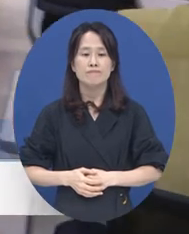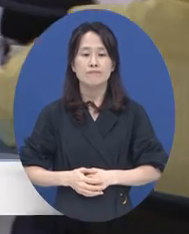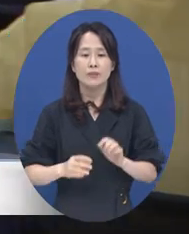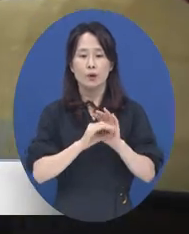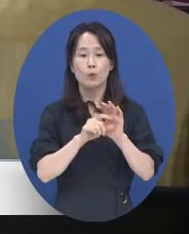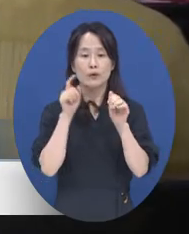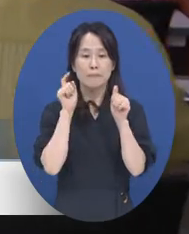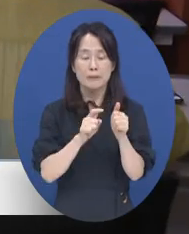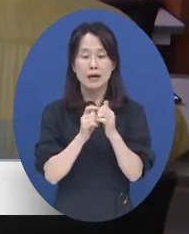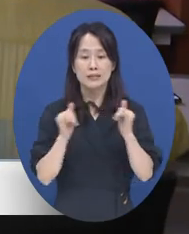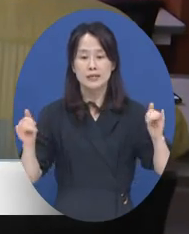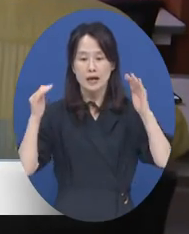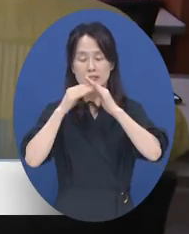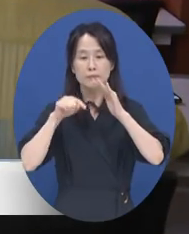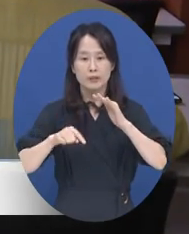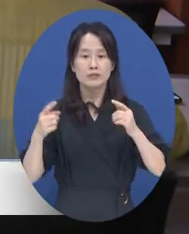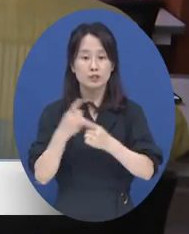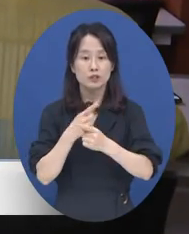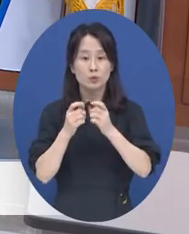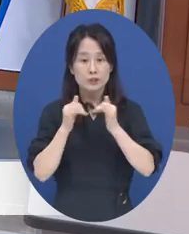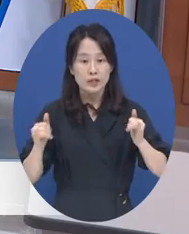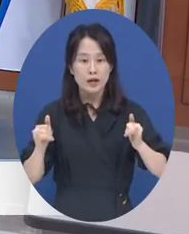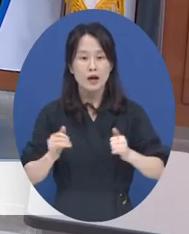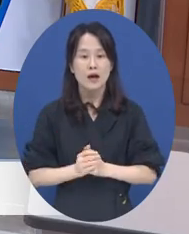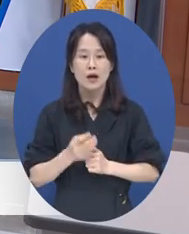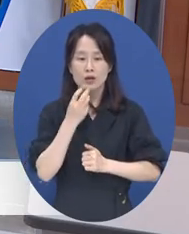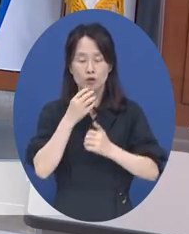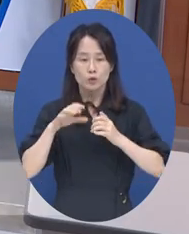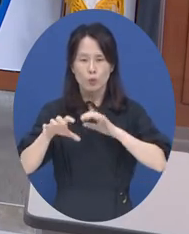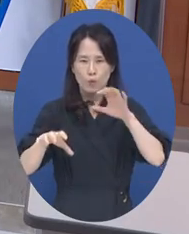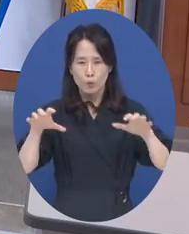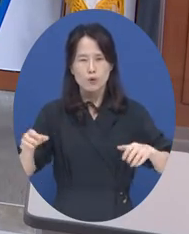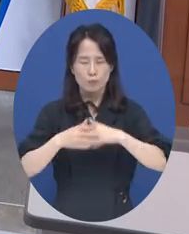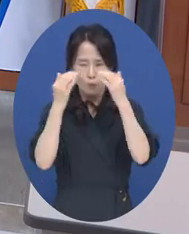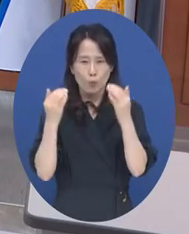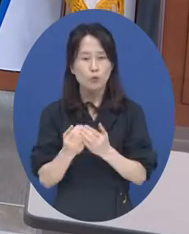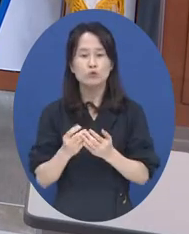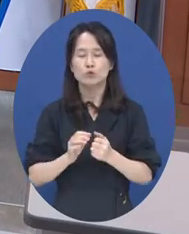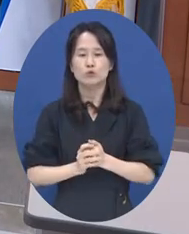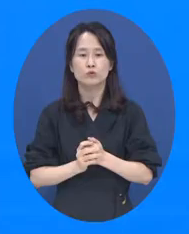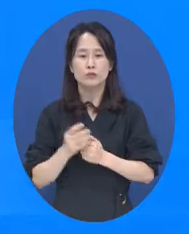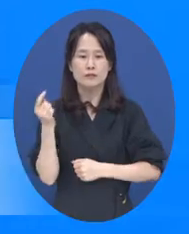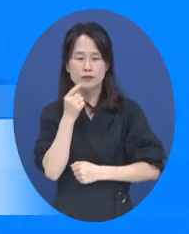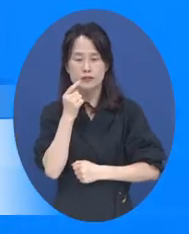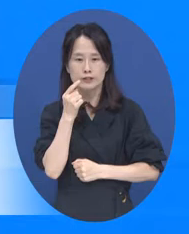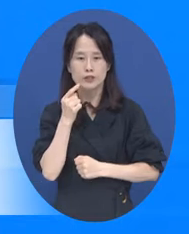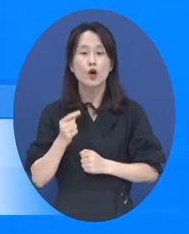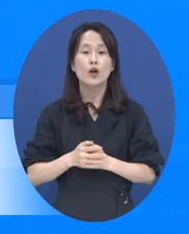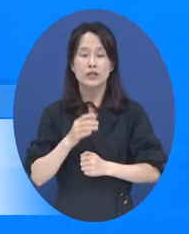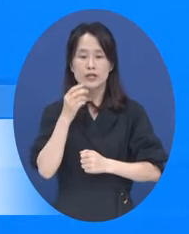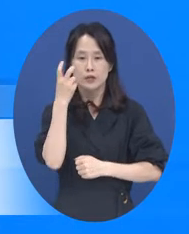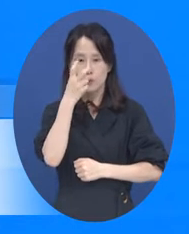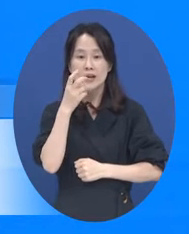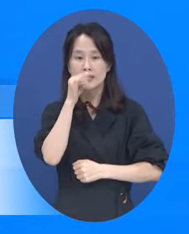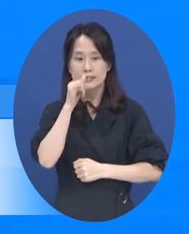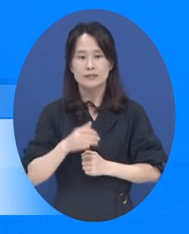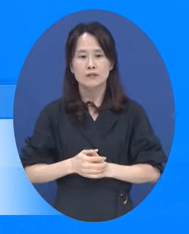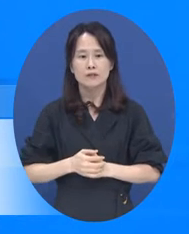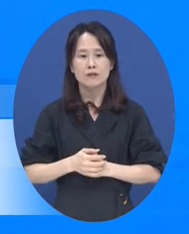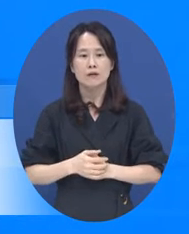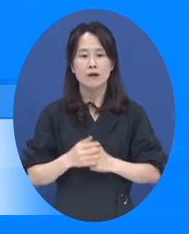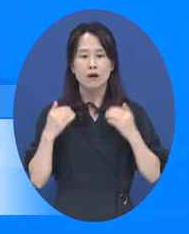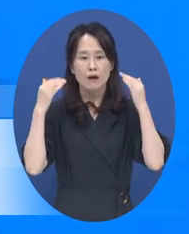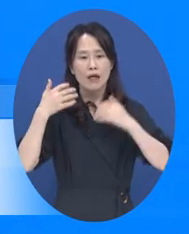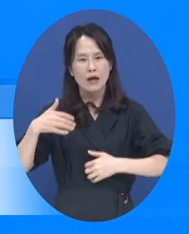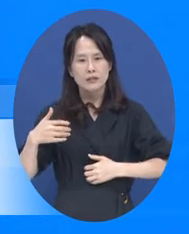코로나19 재택치료자 관리가 경기 지역 모든 시군으로 확대되면서 촘촘해집니다. 그간 미성년 보호자,